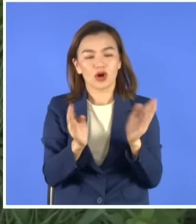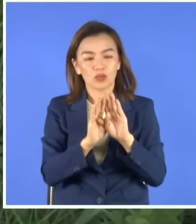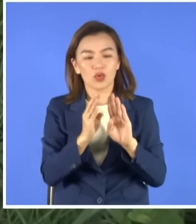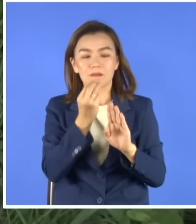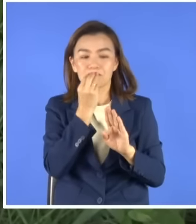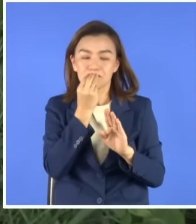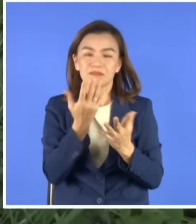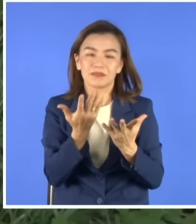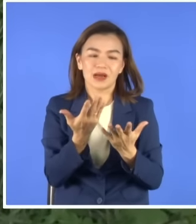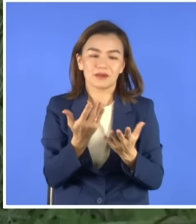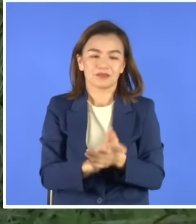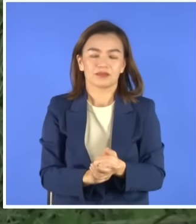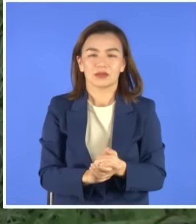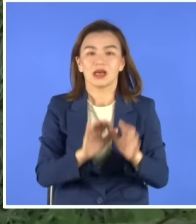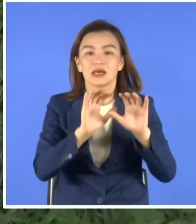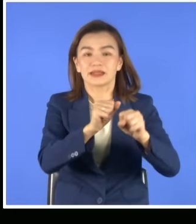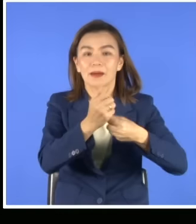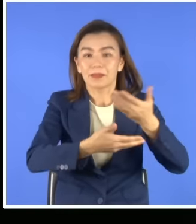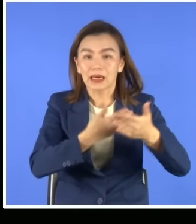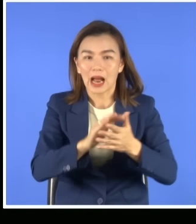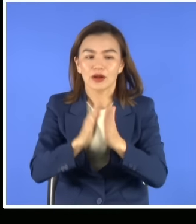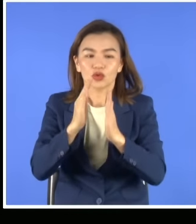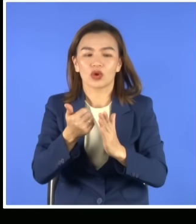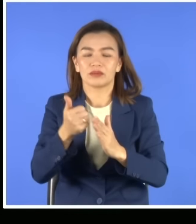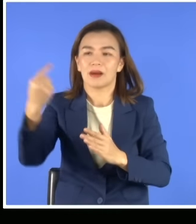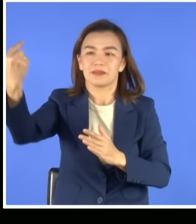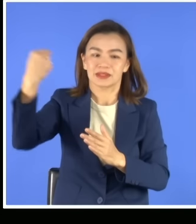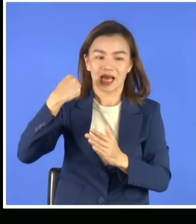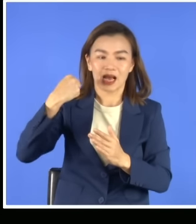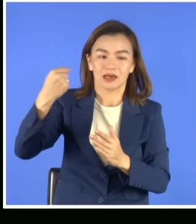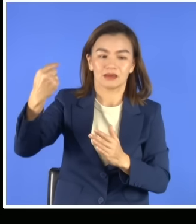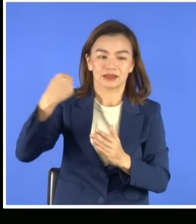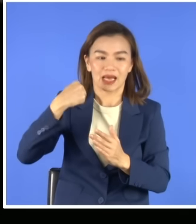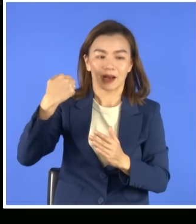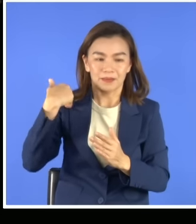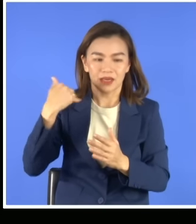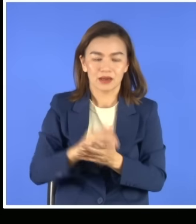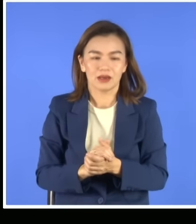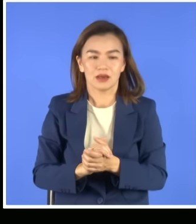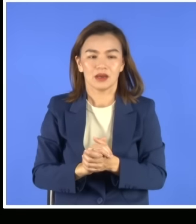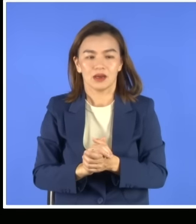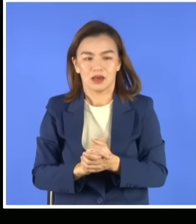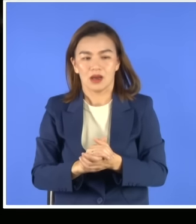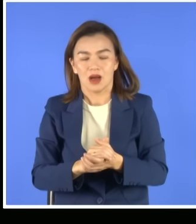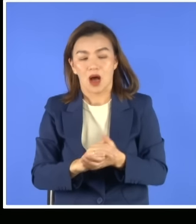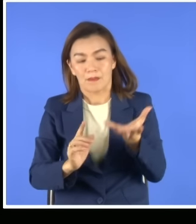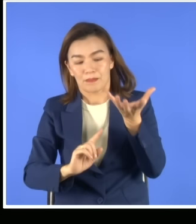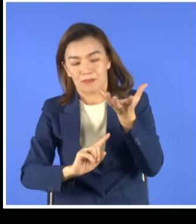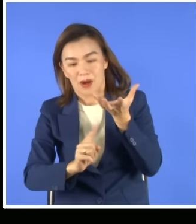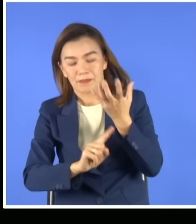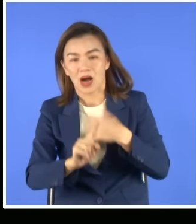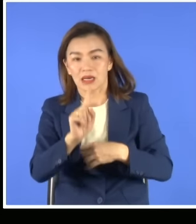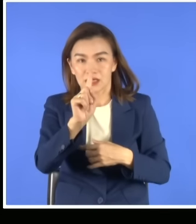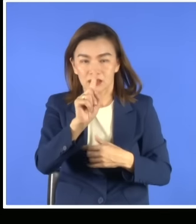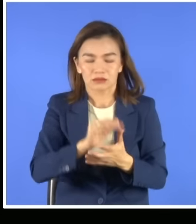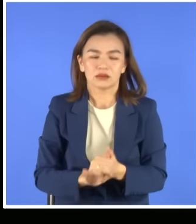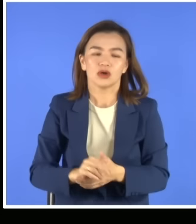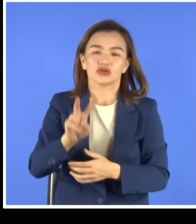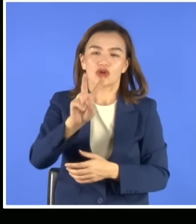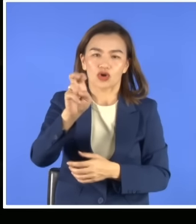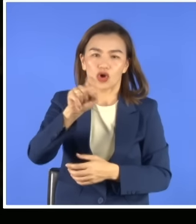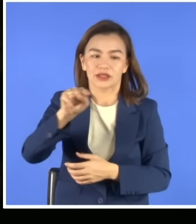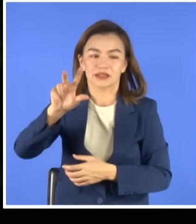นี้เขาจับขายค่ะแล้วมีออเดอร์สั่งเข้ามาเรื่อยๆราคาหนูนาพุ่งสูงถึงกิโลกรัมละ 250-300บาทส่วนใหญ่เขา